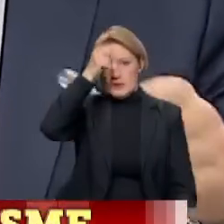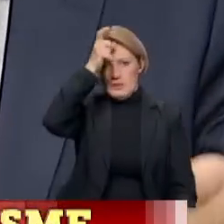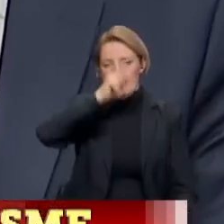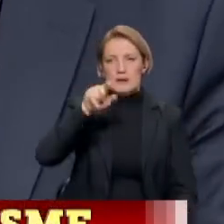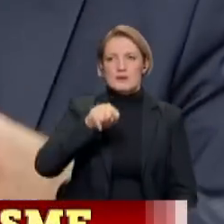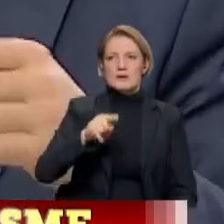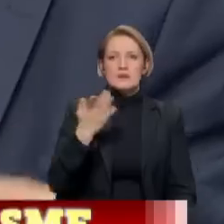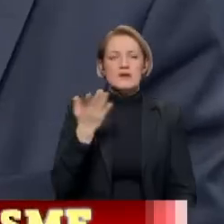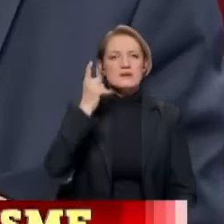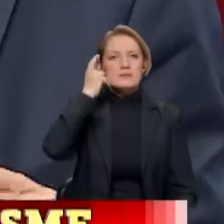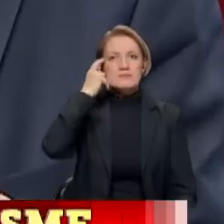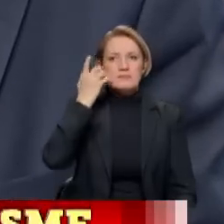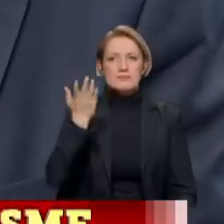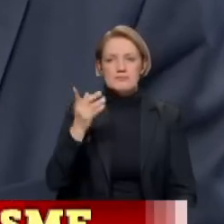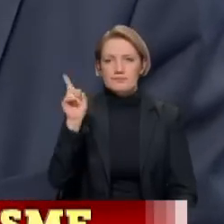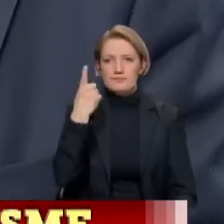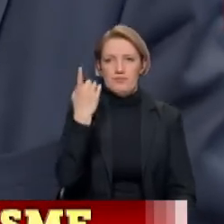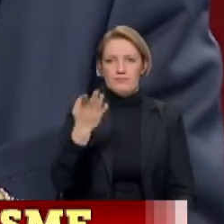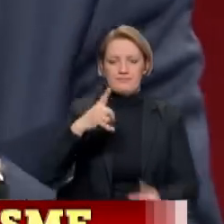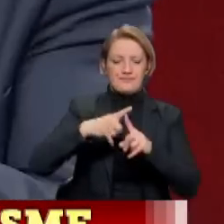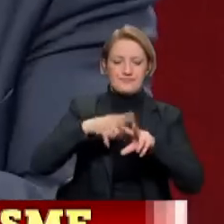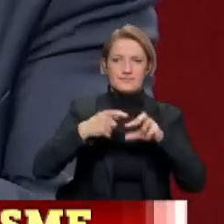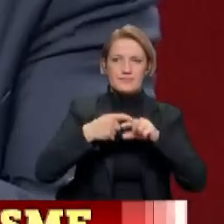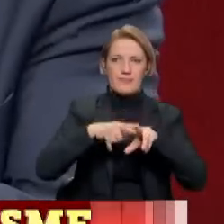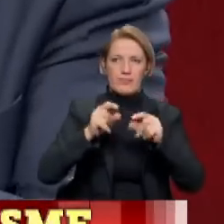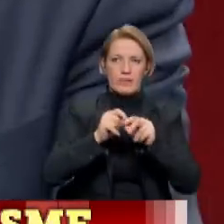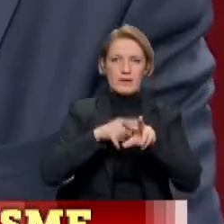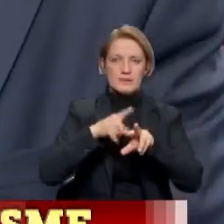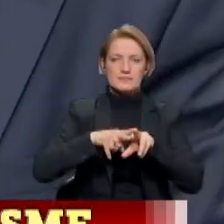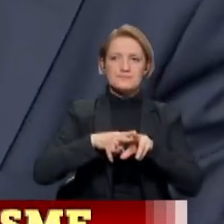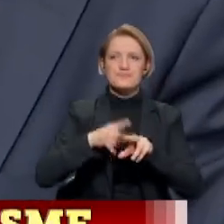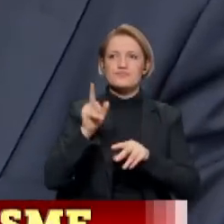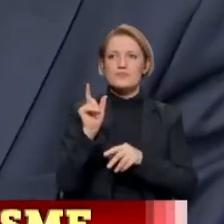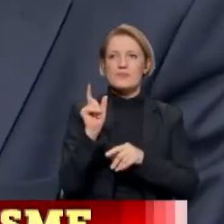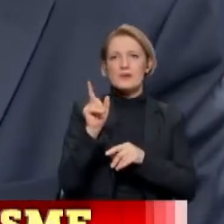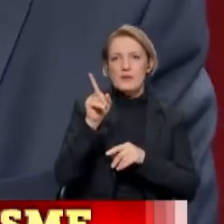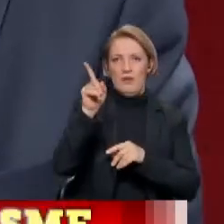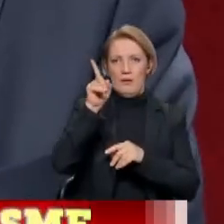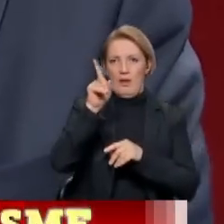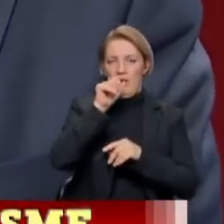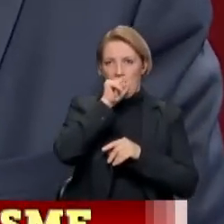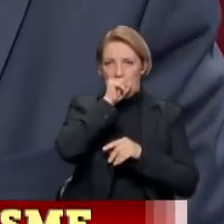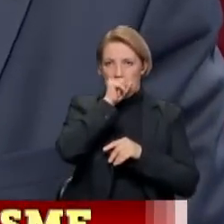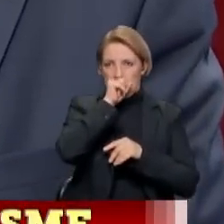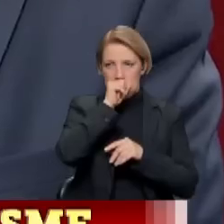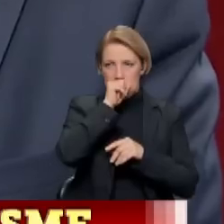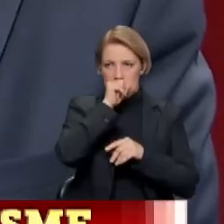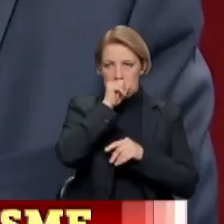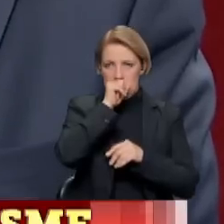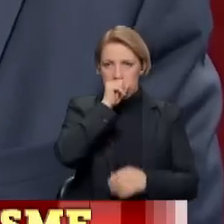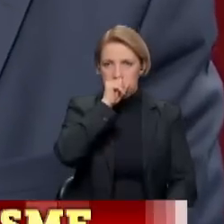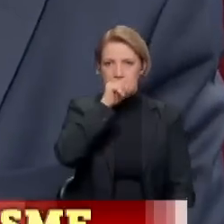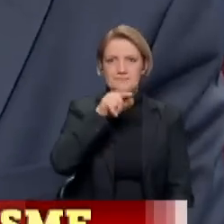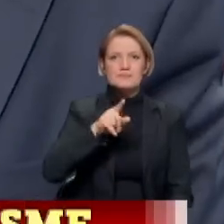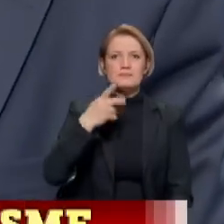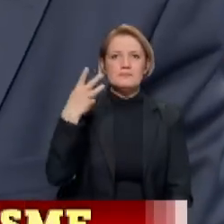Türkiye'nin nasıl bir kafa tarafından yönetildiğini... Tarabya. Bence Huber yok mu orada bir de? Abdullah Gül olabilir Huber'de.